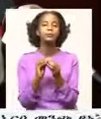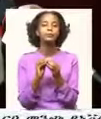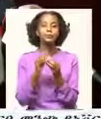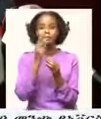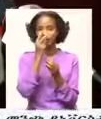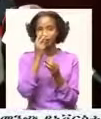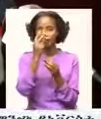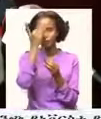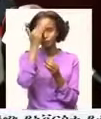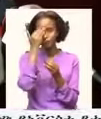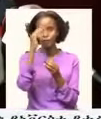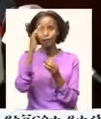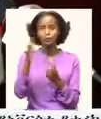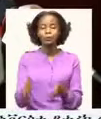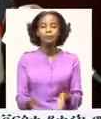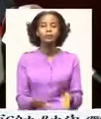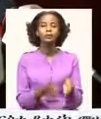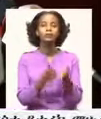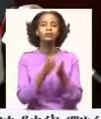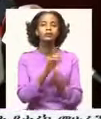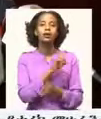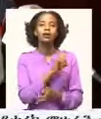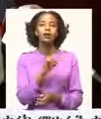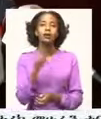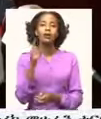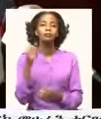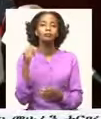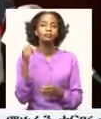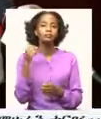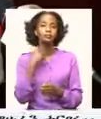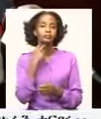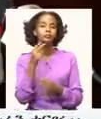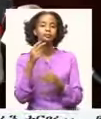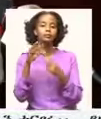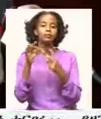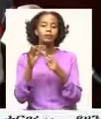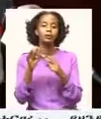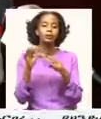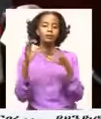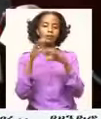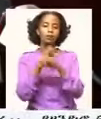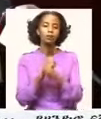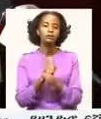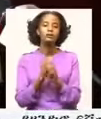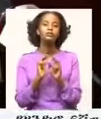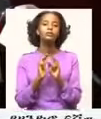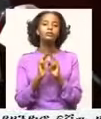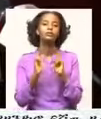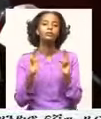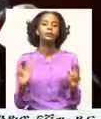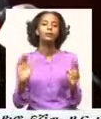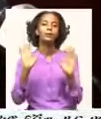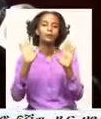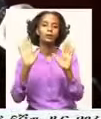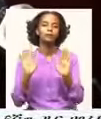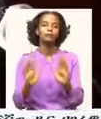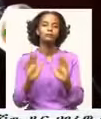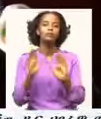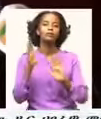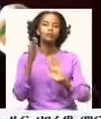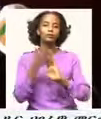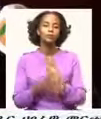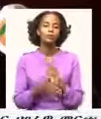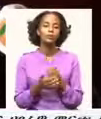ታይቶ በማይታወቅ መንገድ ያለ አንድ ኮሽታ ምርጫው እንዲጠናቀቅ እጅግ በጣም የሚገርም ተጋድሎ